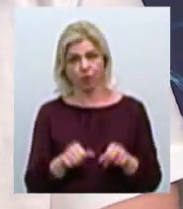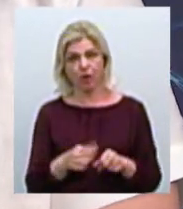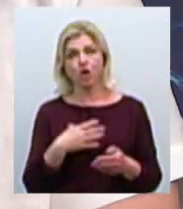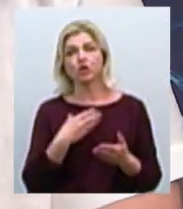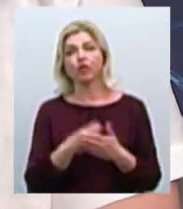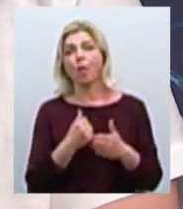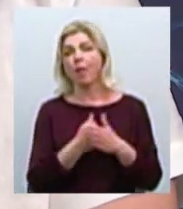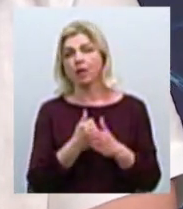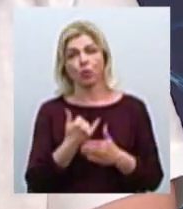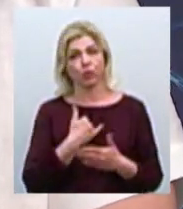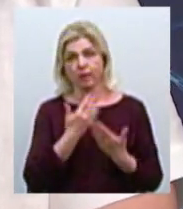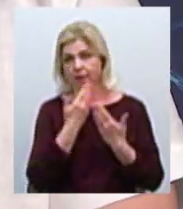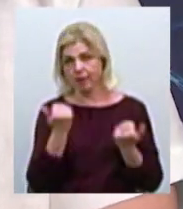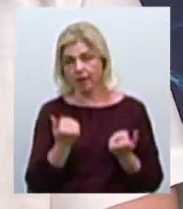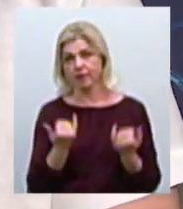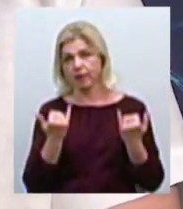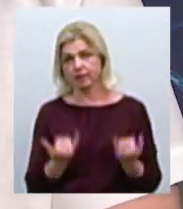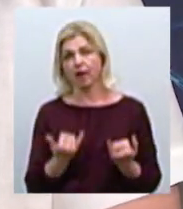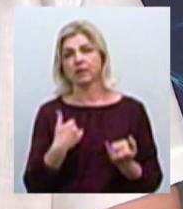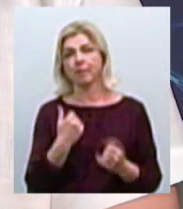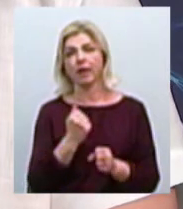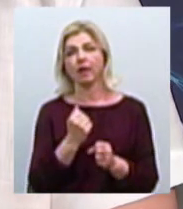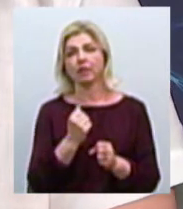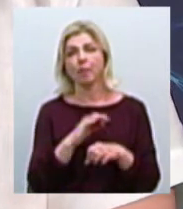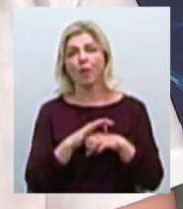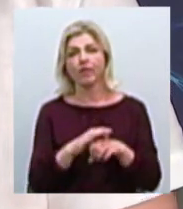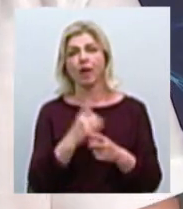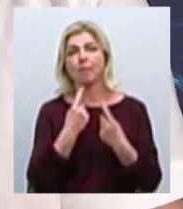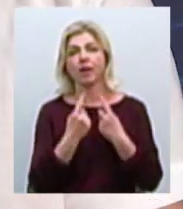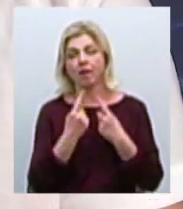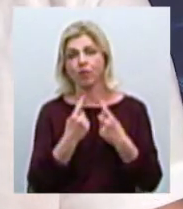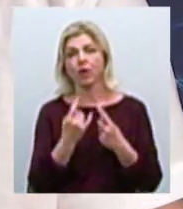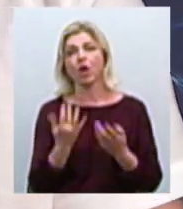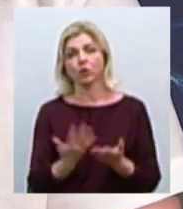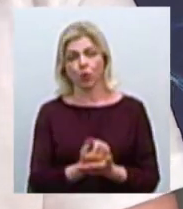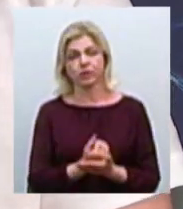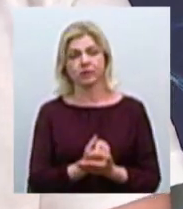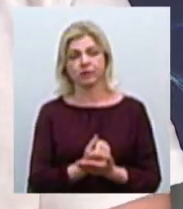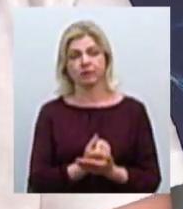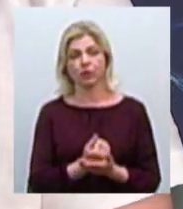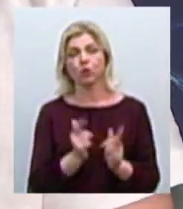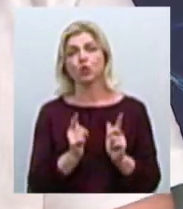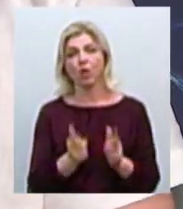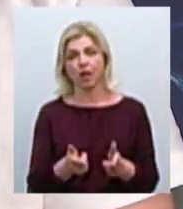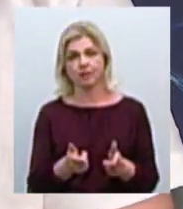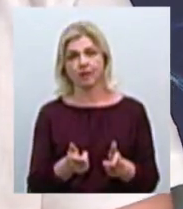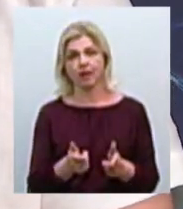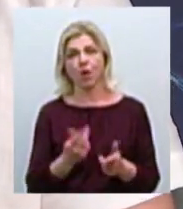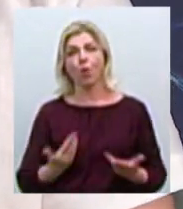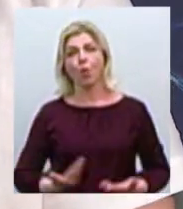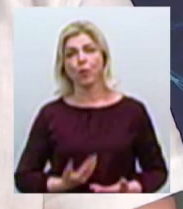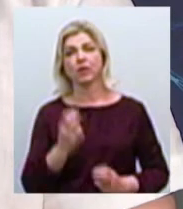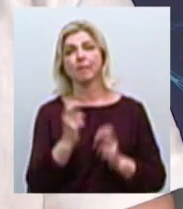нету. На даний момент ми провели переговори і достигли, скажем так, согласия